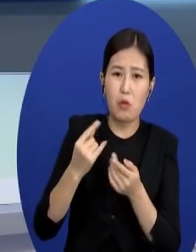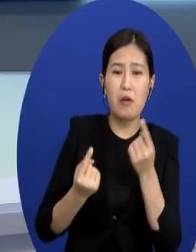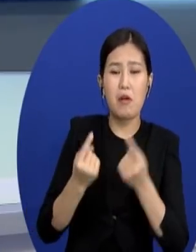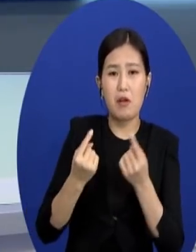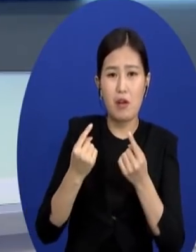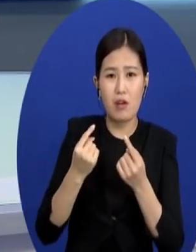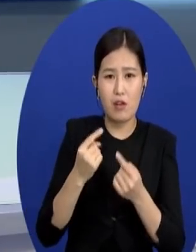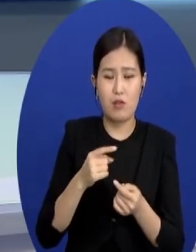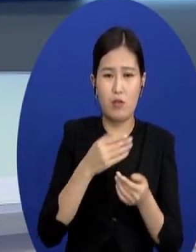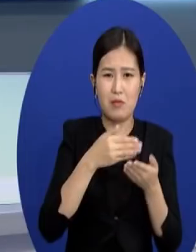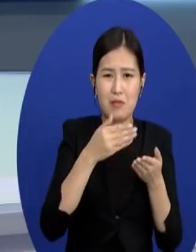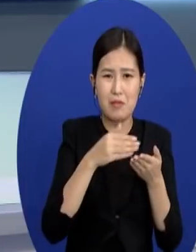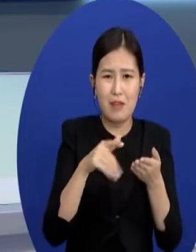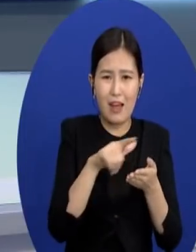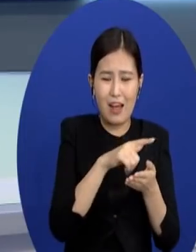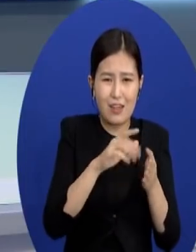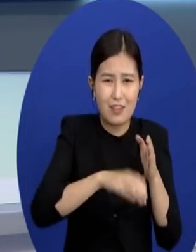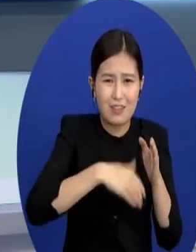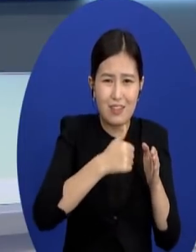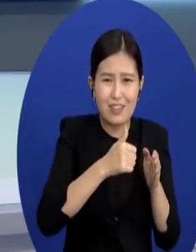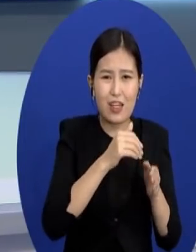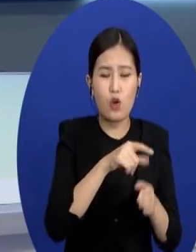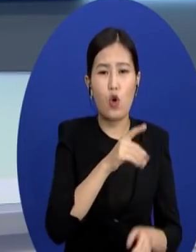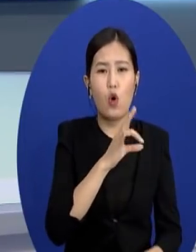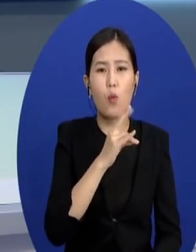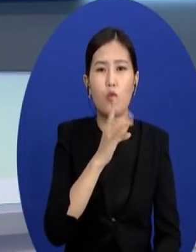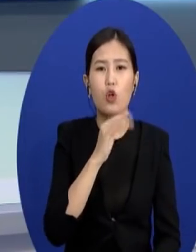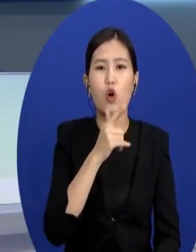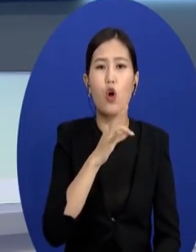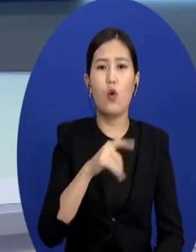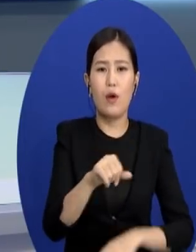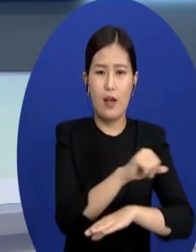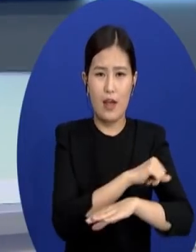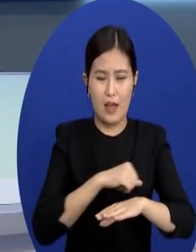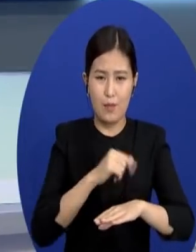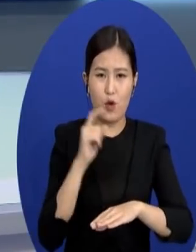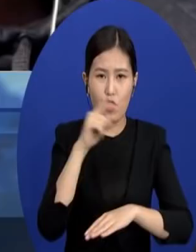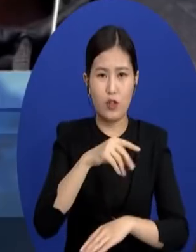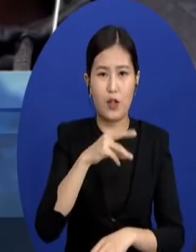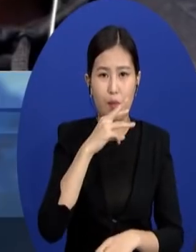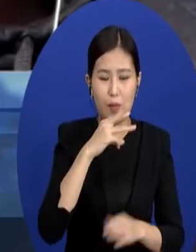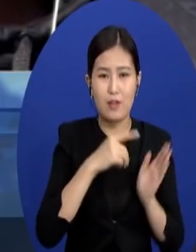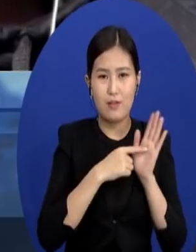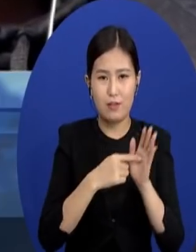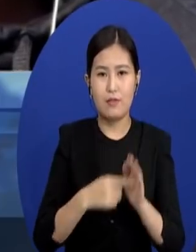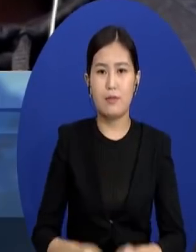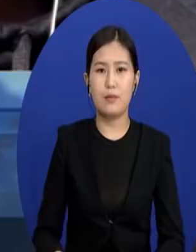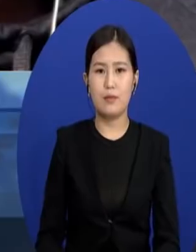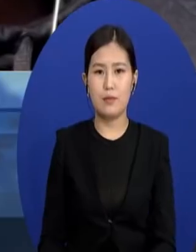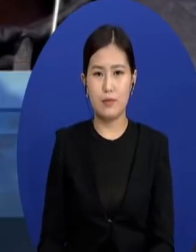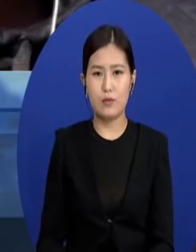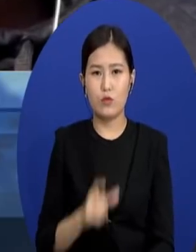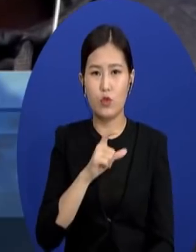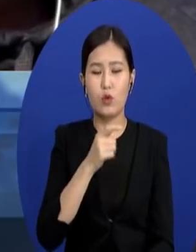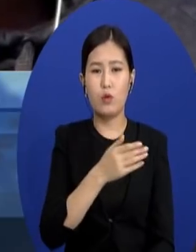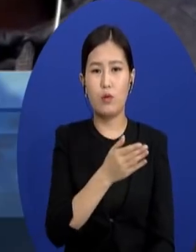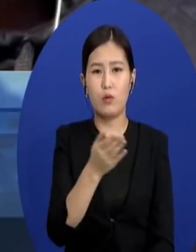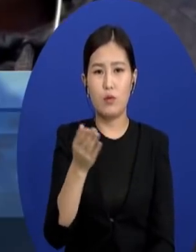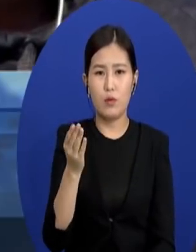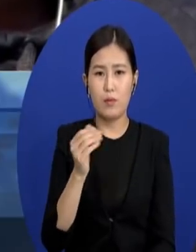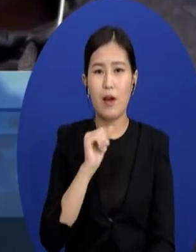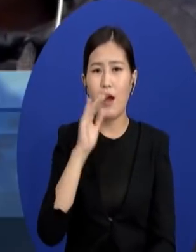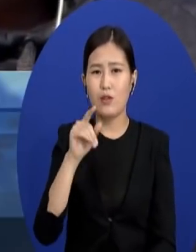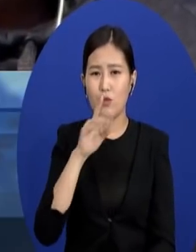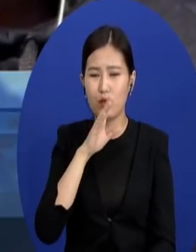Өмнө Говь аймагт нөхцөл байдал ямар байгаа талаар мэдээллийг одоо та бүхэндээ үзүүлэх гэж байна. Тэр таахан яг аль аль уурхад ажиллаж байна.